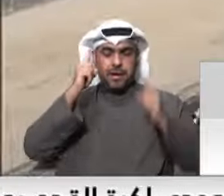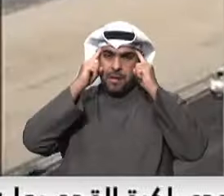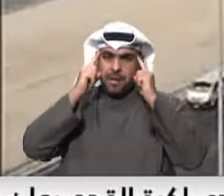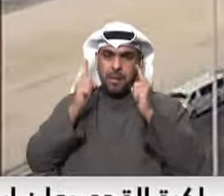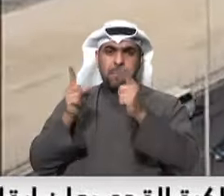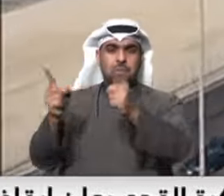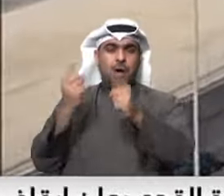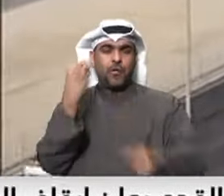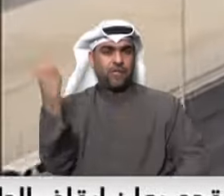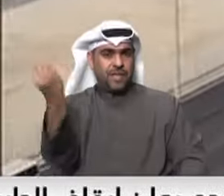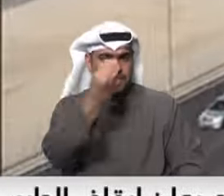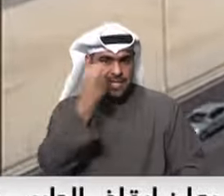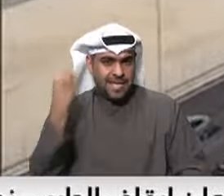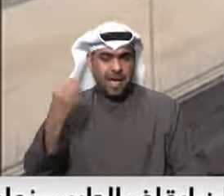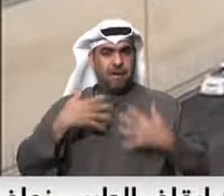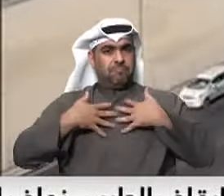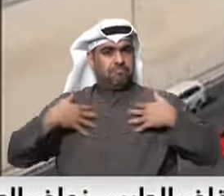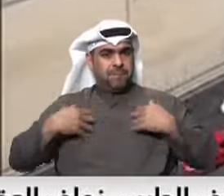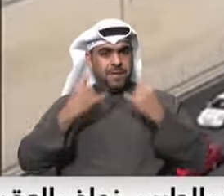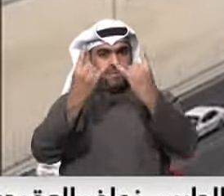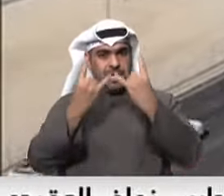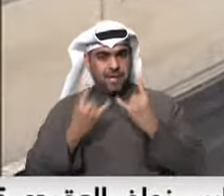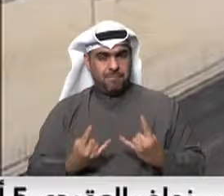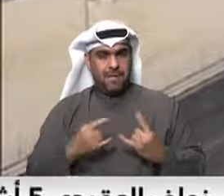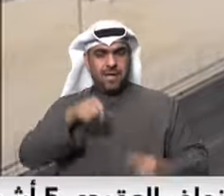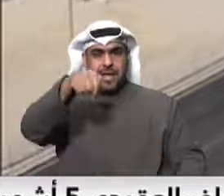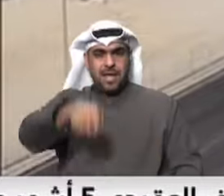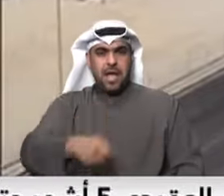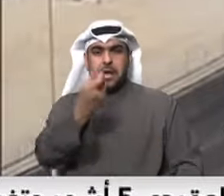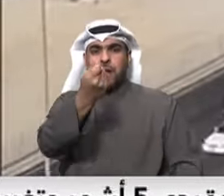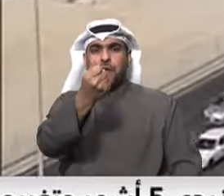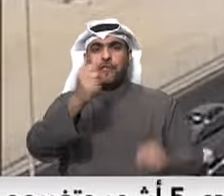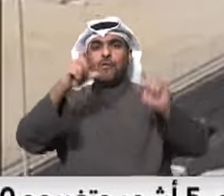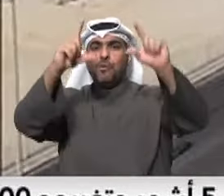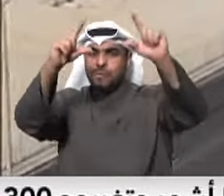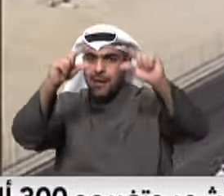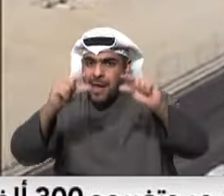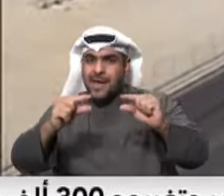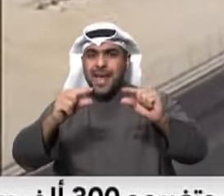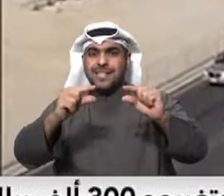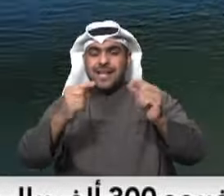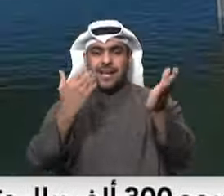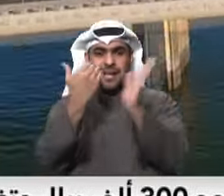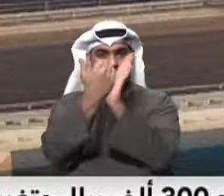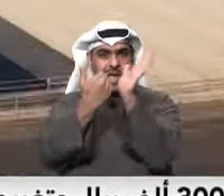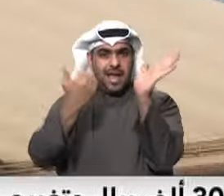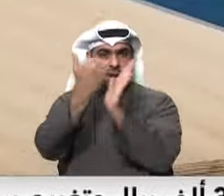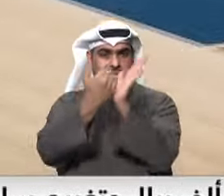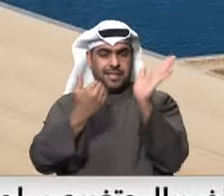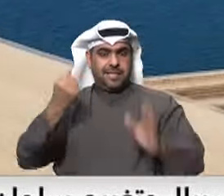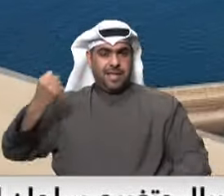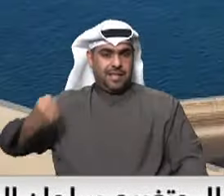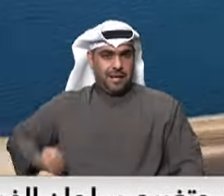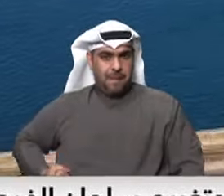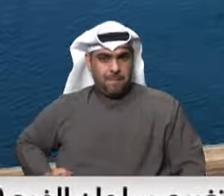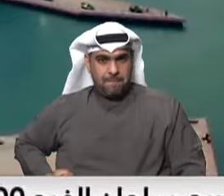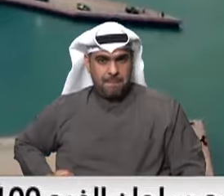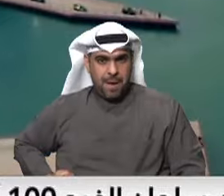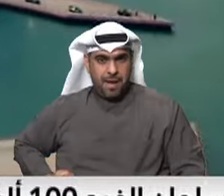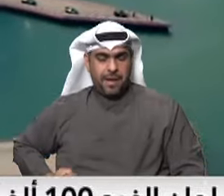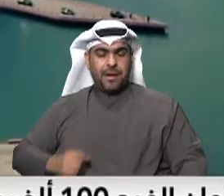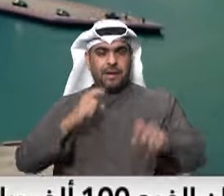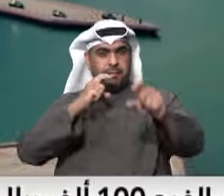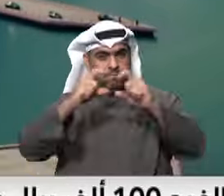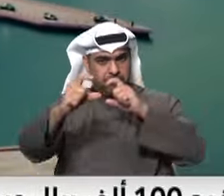من خدمات تنافسيه وانخفاض تكلفه المشاريع اضافه الى ما يملكه الاقتصاد البحريني من قاعده مصرفيه